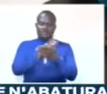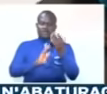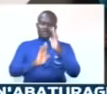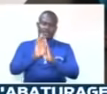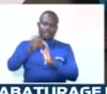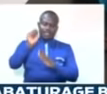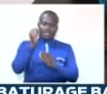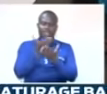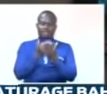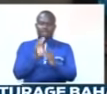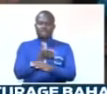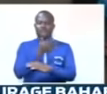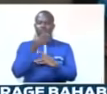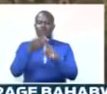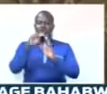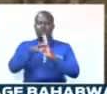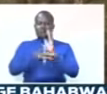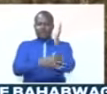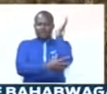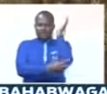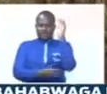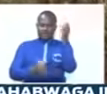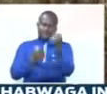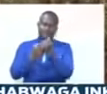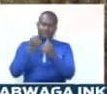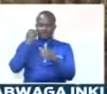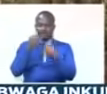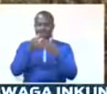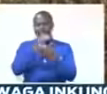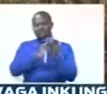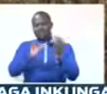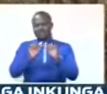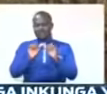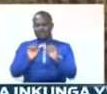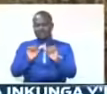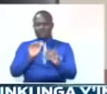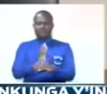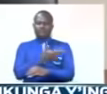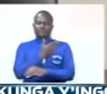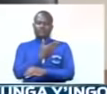kwiteza imbere bakisabira gukurwa ku rutonde rw'abatishoboye bafashwa nubwo hari n'abatsimbarara kuruvaho.